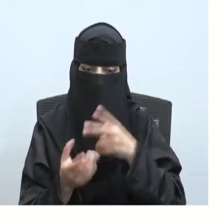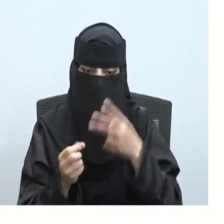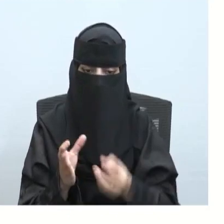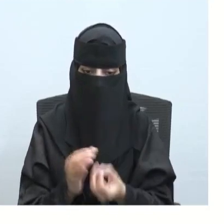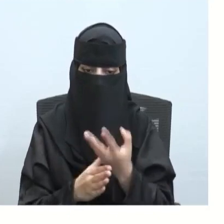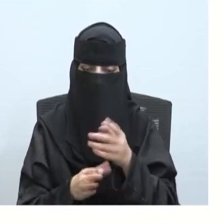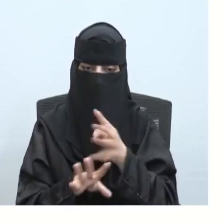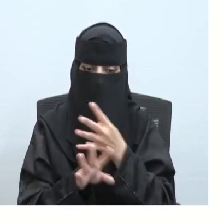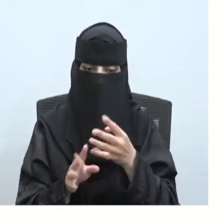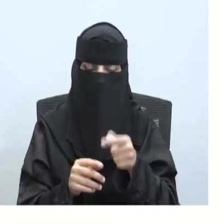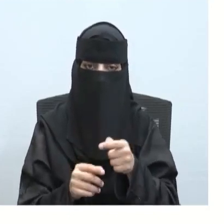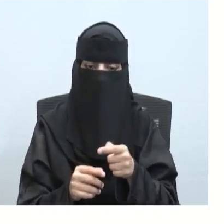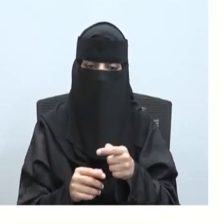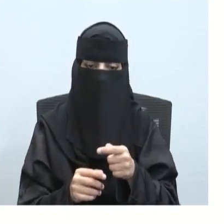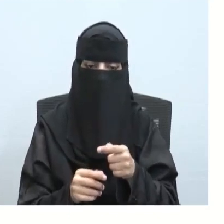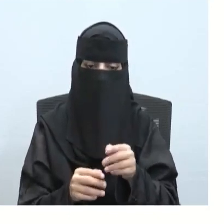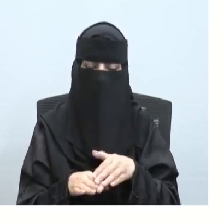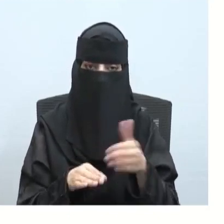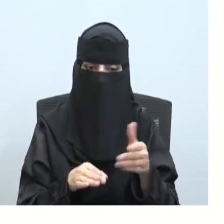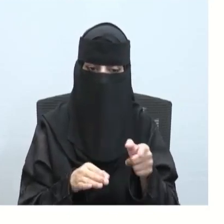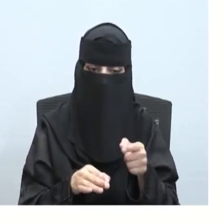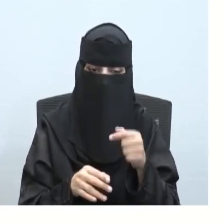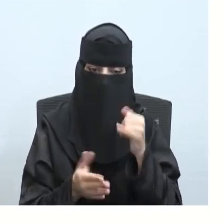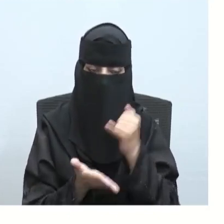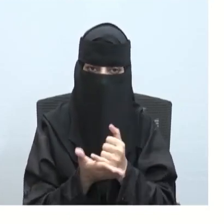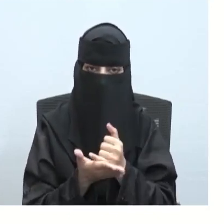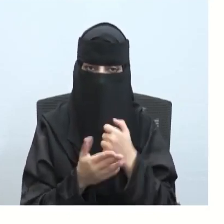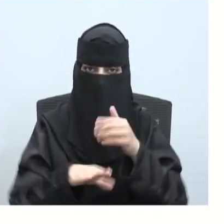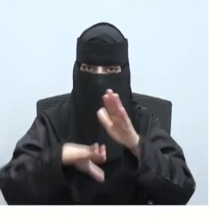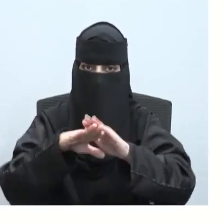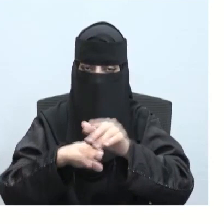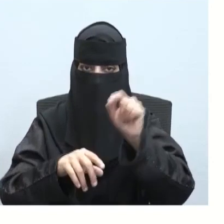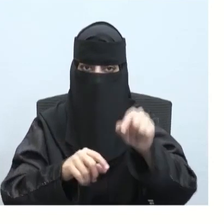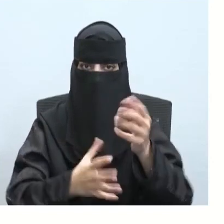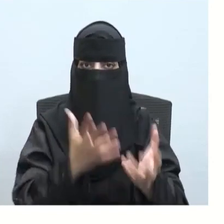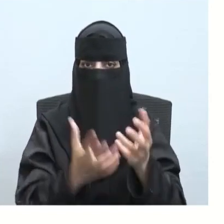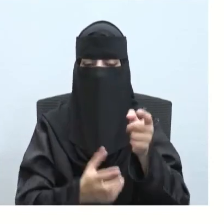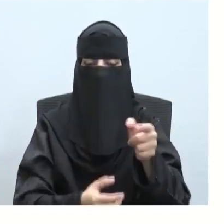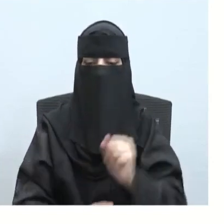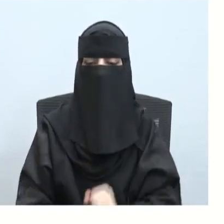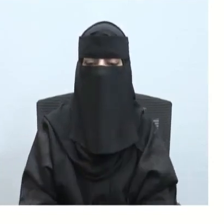إنشاؤها بواسطة العقدة الطرفية Edge التي تخبر المستخدم بالحريق.